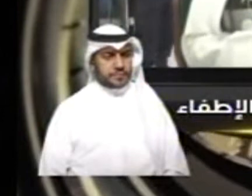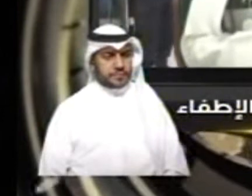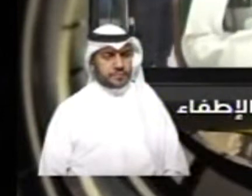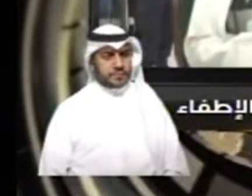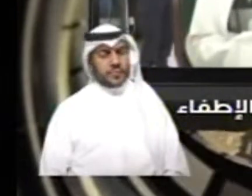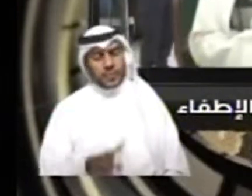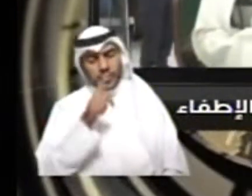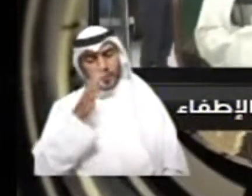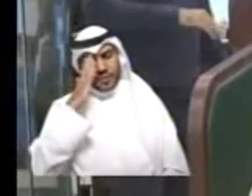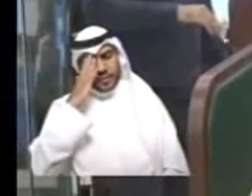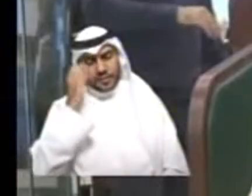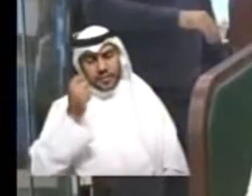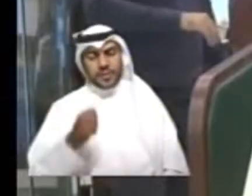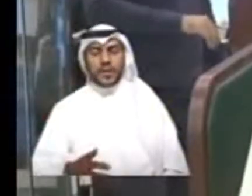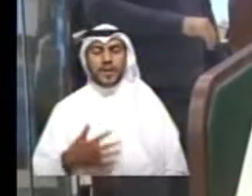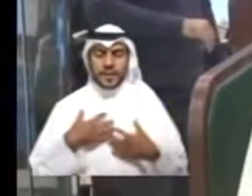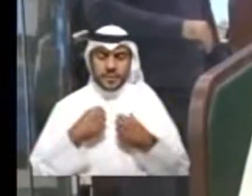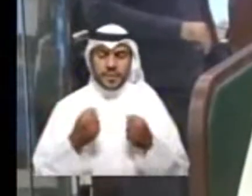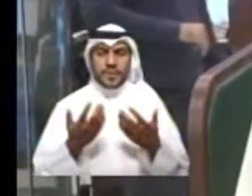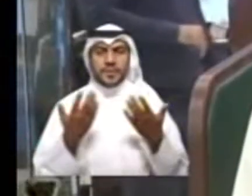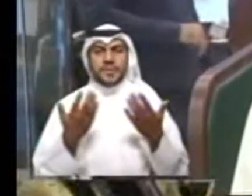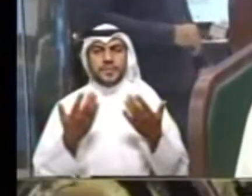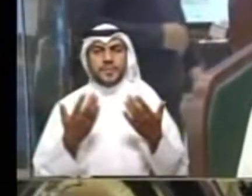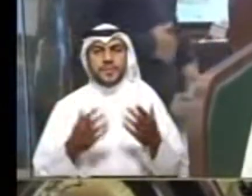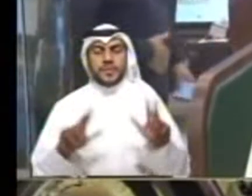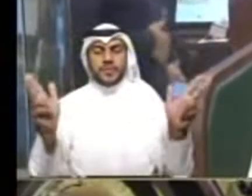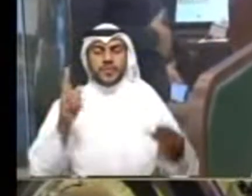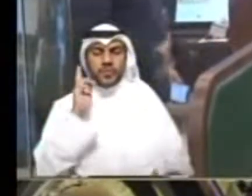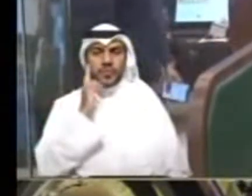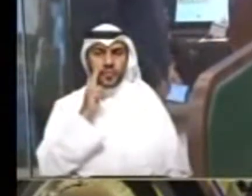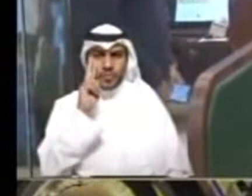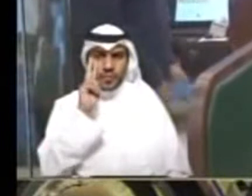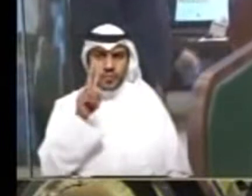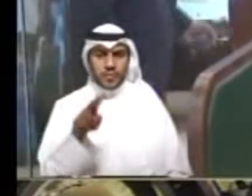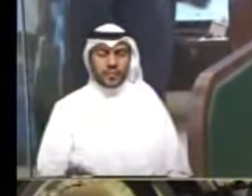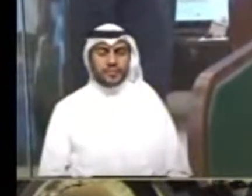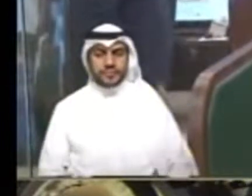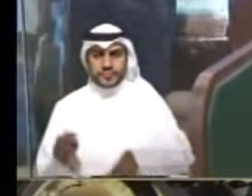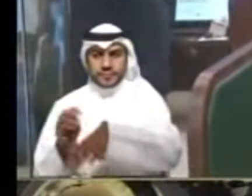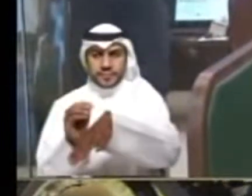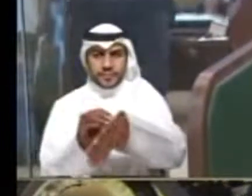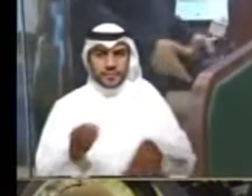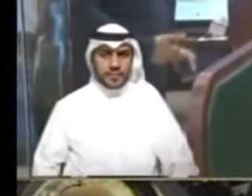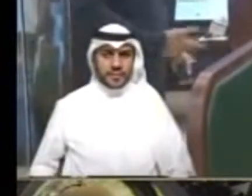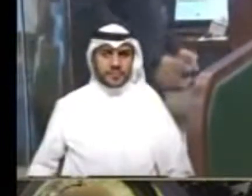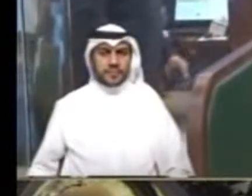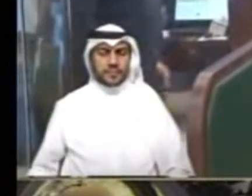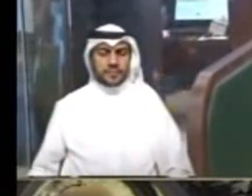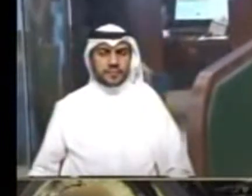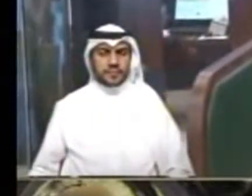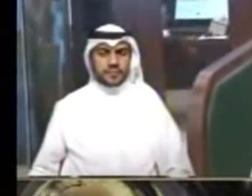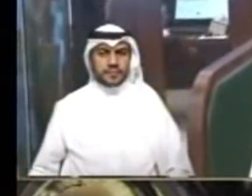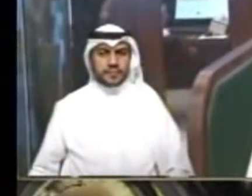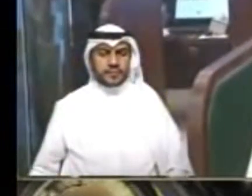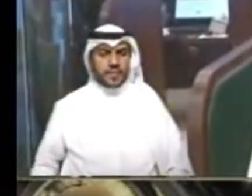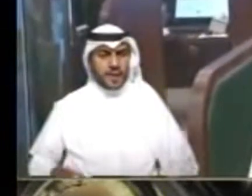نعم زميلي بندر، أهلا فيك وأهلا بكم أعزائي المشاهدين أينما كنتم، مشاهدين شاشة تلفزيون دولة الكويت.